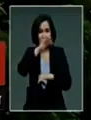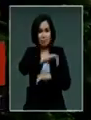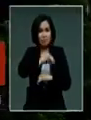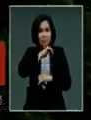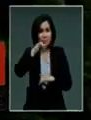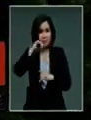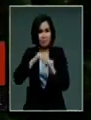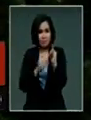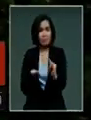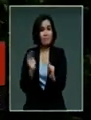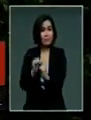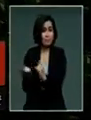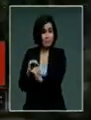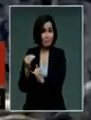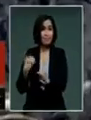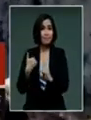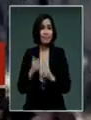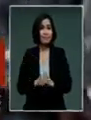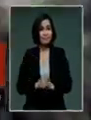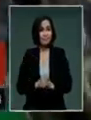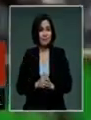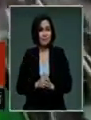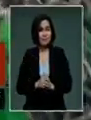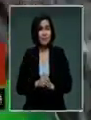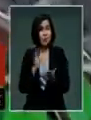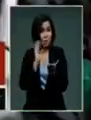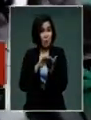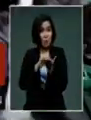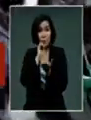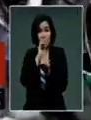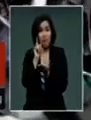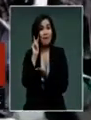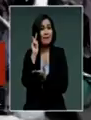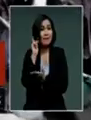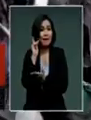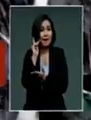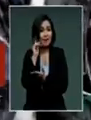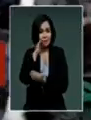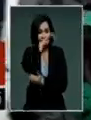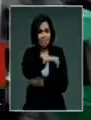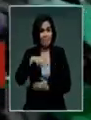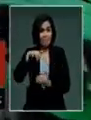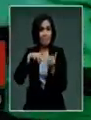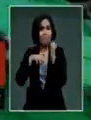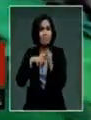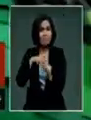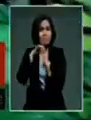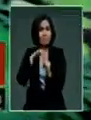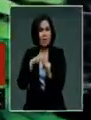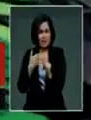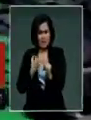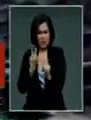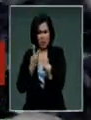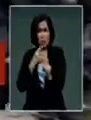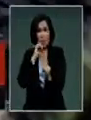ว้แบบไม่ลึกหนักด้วย ครับในรายงานเนี่ยก็อ้างข้อมูลนะครับว่าแหล่งข่าวที่เป็นคนขุดหลุมฝังศพ2คนเนี่ยระบุว่าผู้